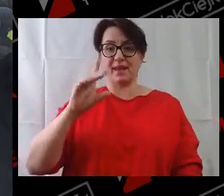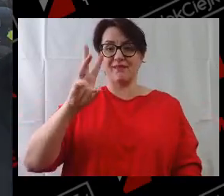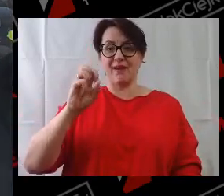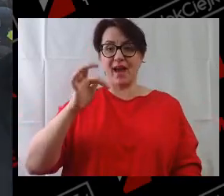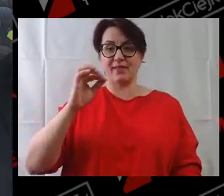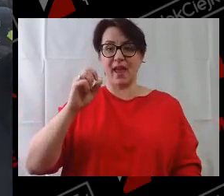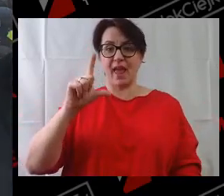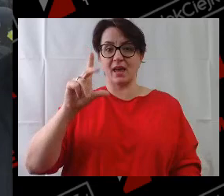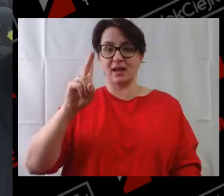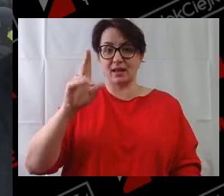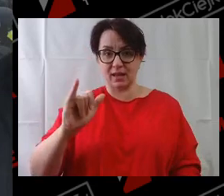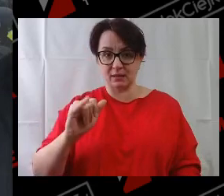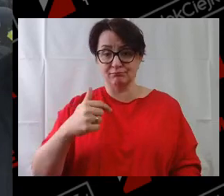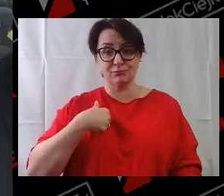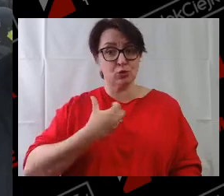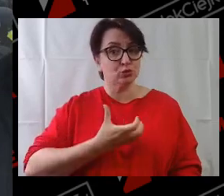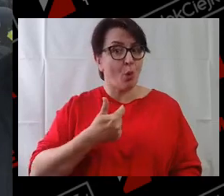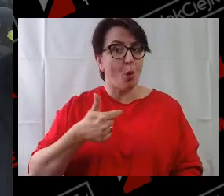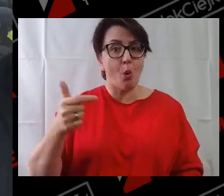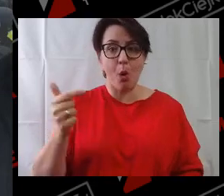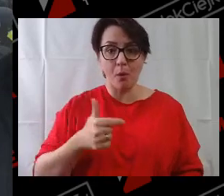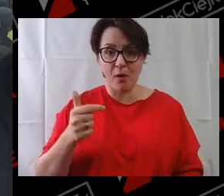obowiązków i